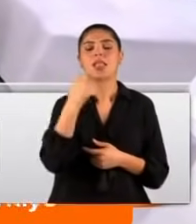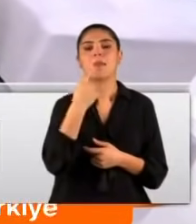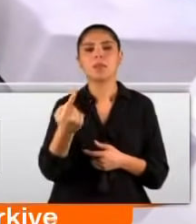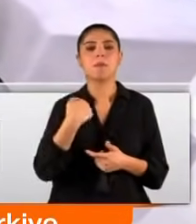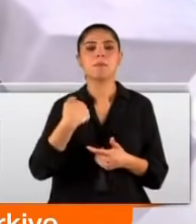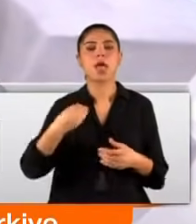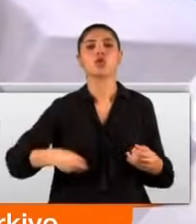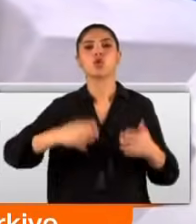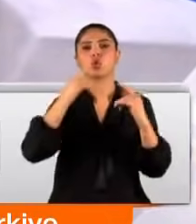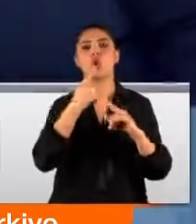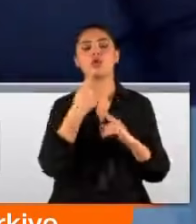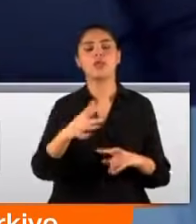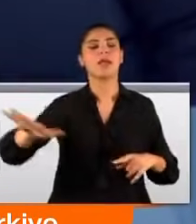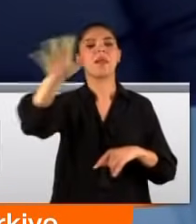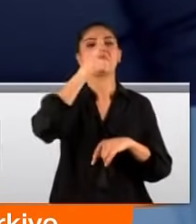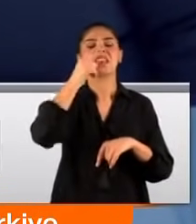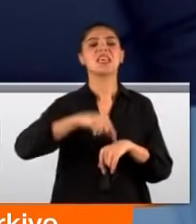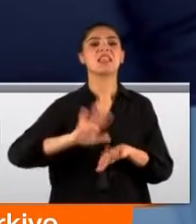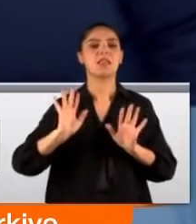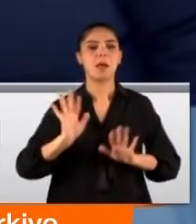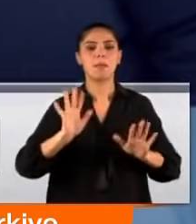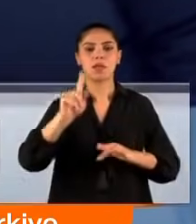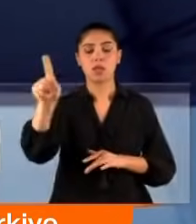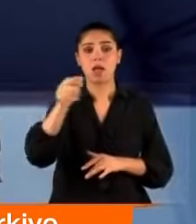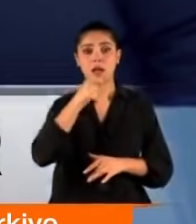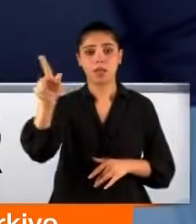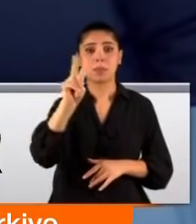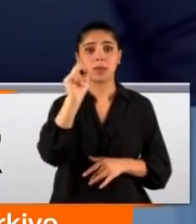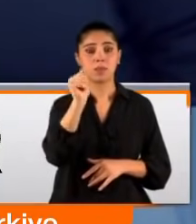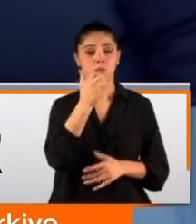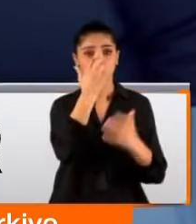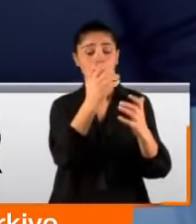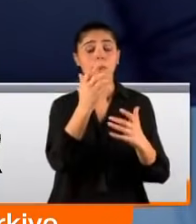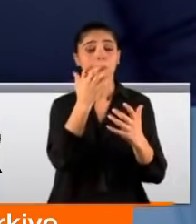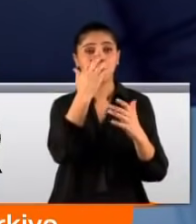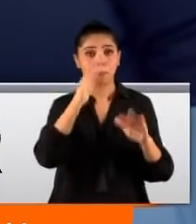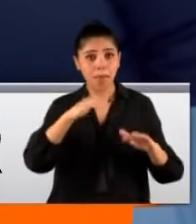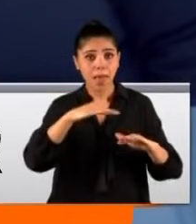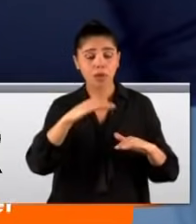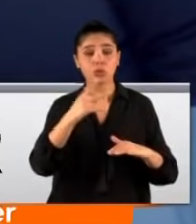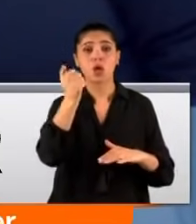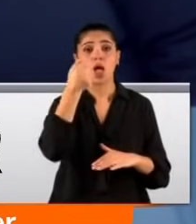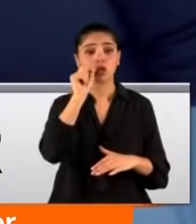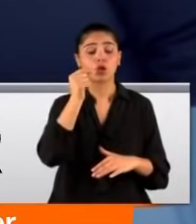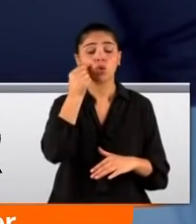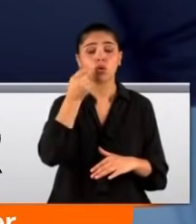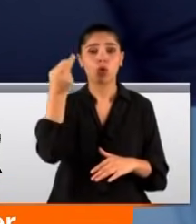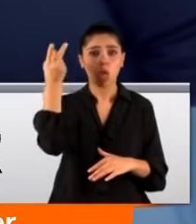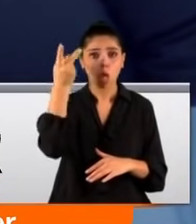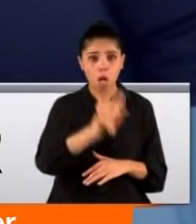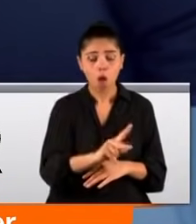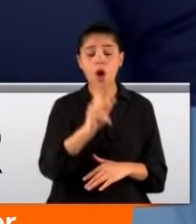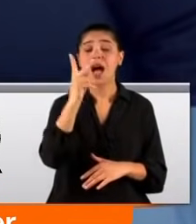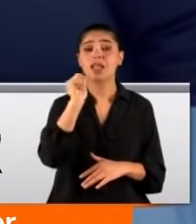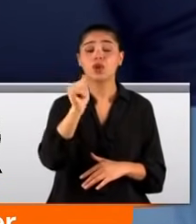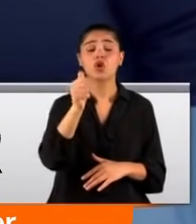olduğuna kimseyi inandıramadı. Sen o adamın başında 20 gün bekliyorsun, 6 gün ölüsünün başında bekliyorsun, suladık diye gülerek